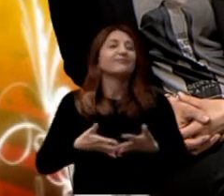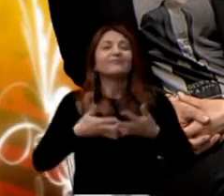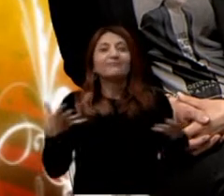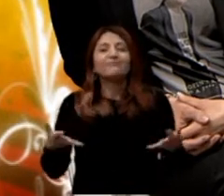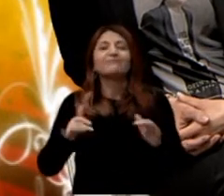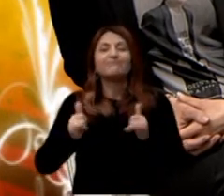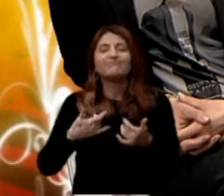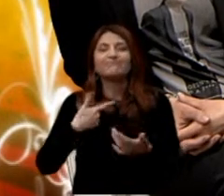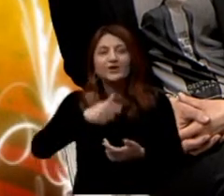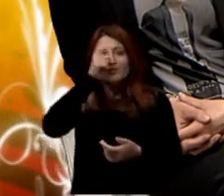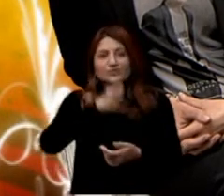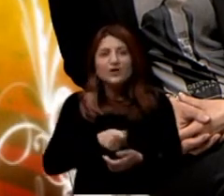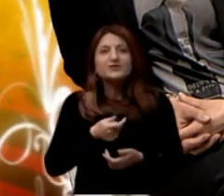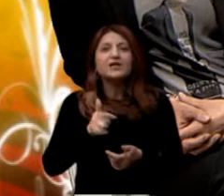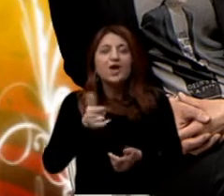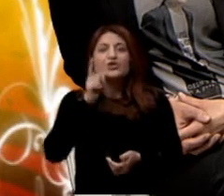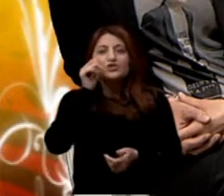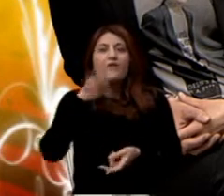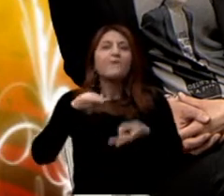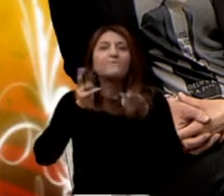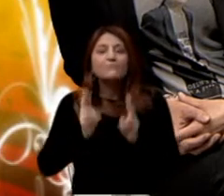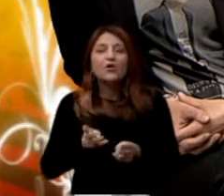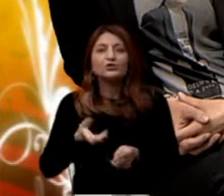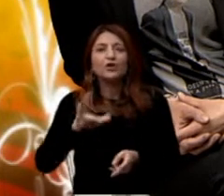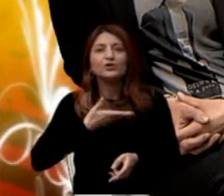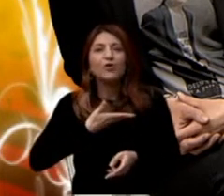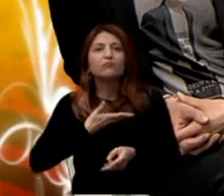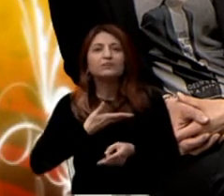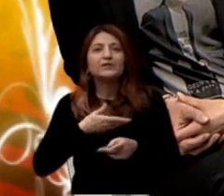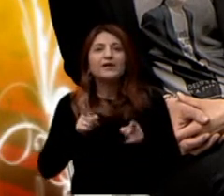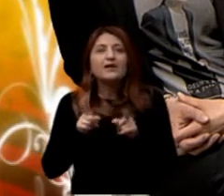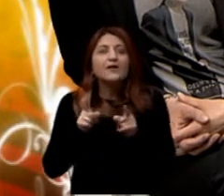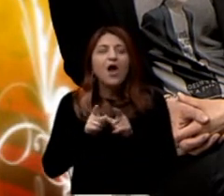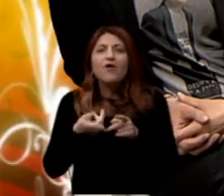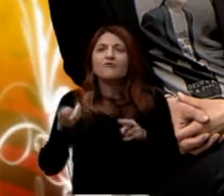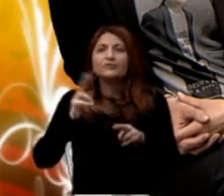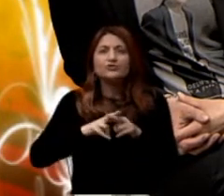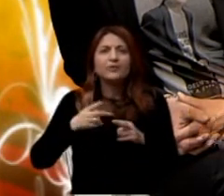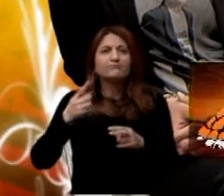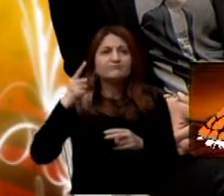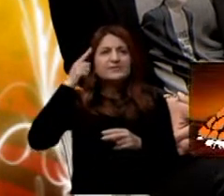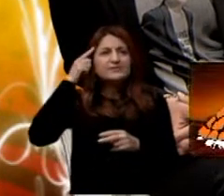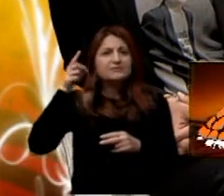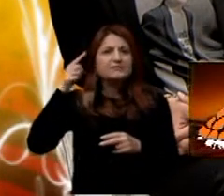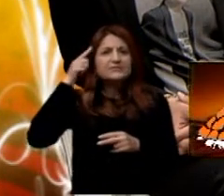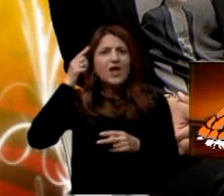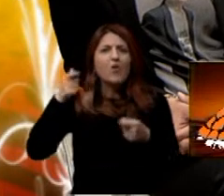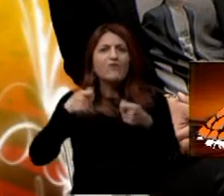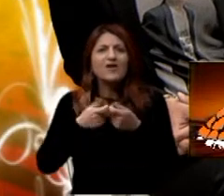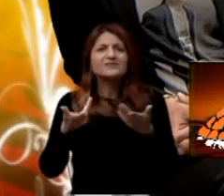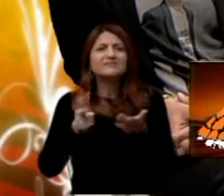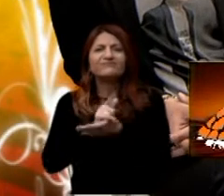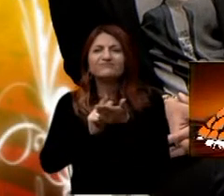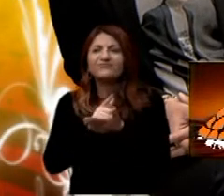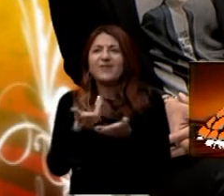čast da čovjek može imati mogućnost uopće širiti znanje o osnovama, o starenju